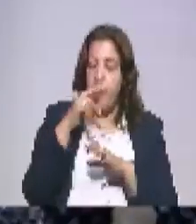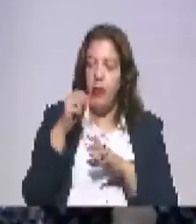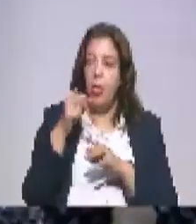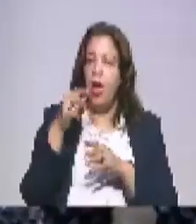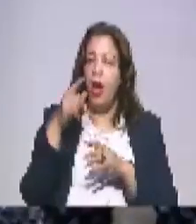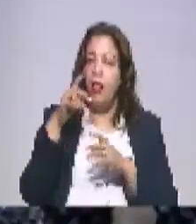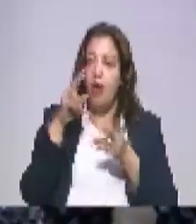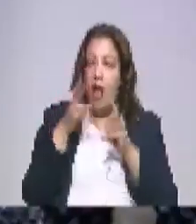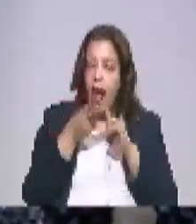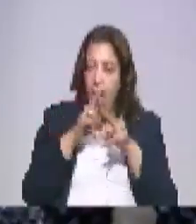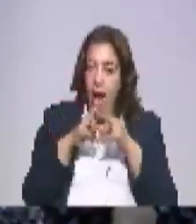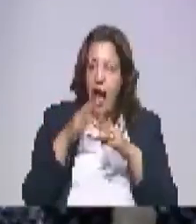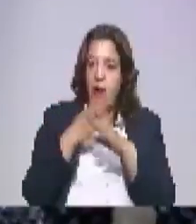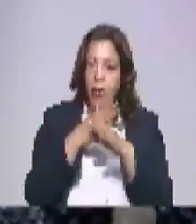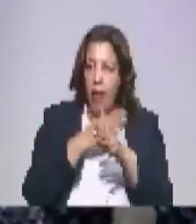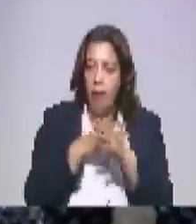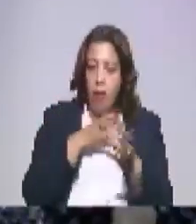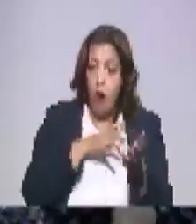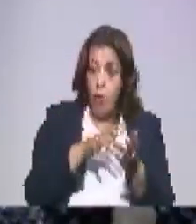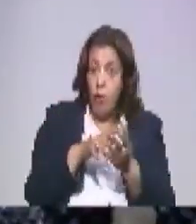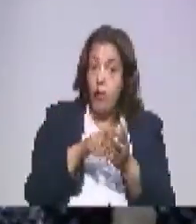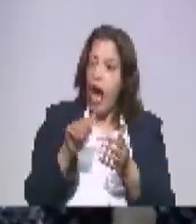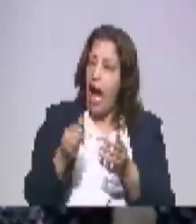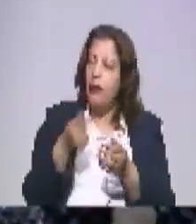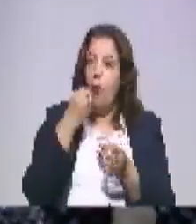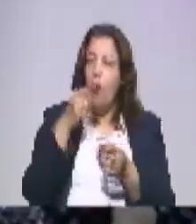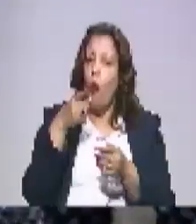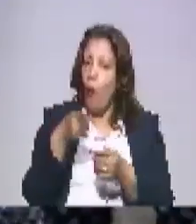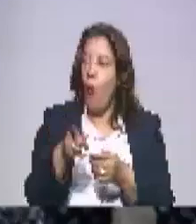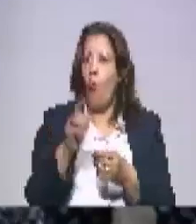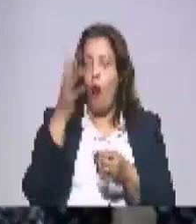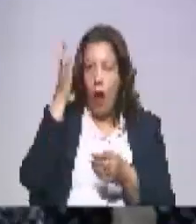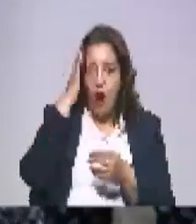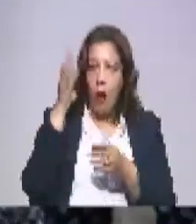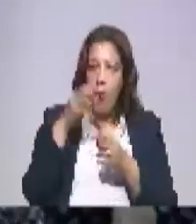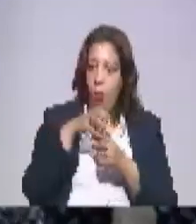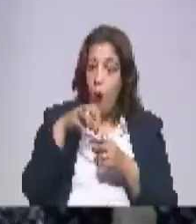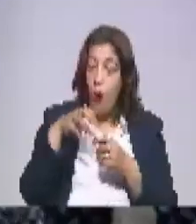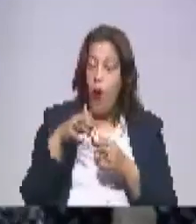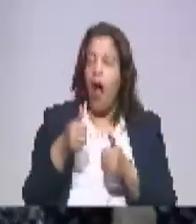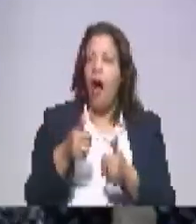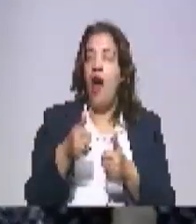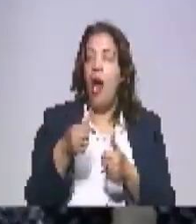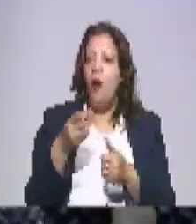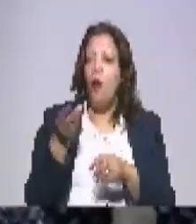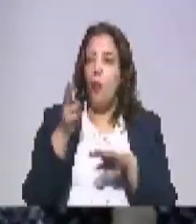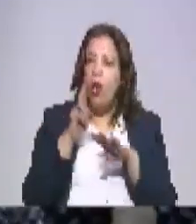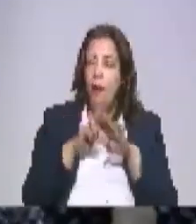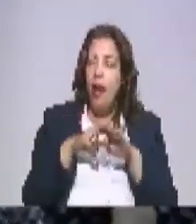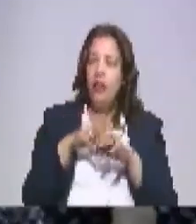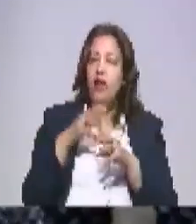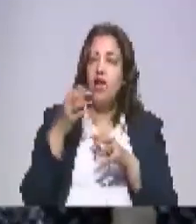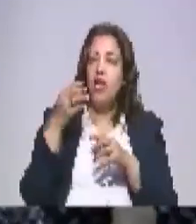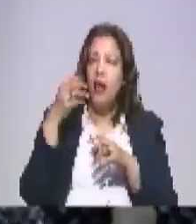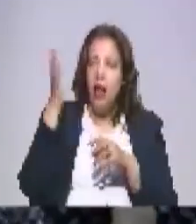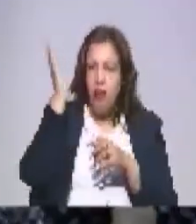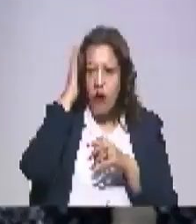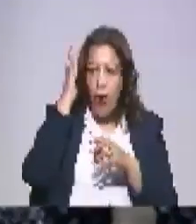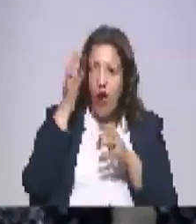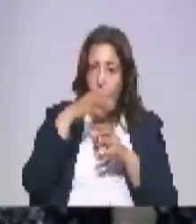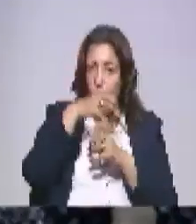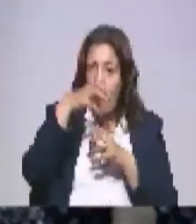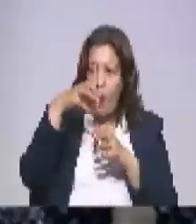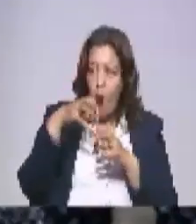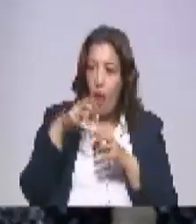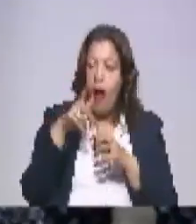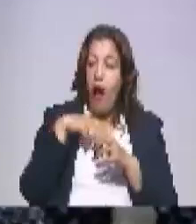لل يعني الأمراض كتيرة جدا. بيفضل إن هم يزودوا من أكل القرنبيط والبروكلي والحاجات كلها اللي هي الشكل